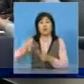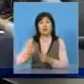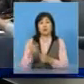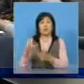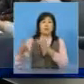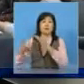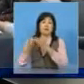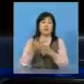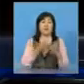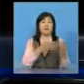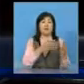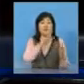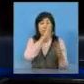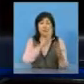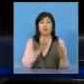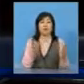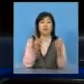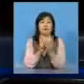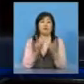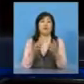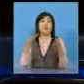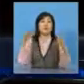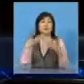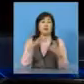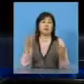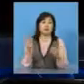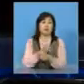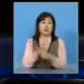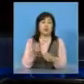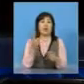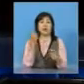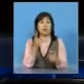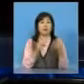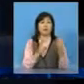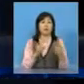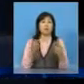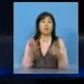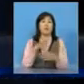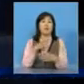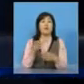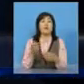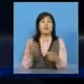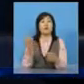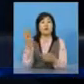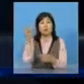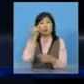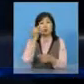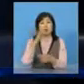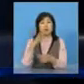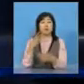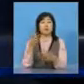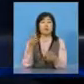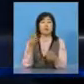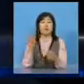вызвали девятиклассника и его друзей на встречу. Вначале была драка один на один учащегося автодорожного колледжа и обидчика